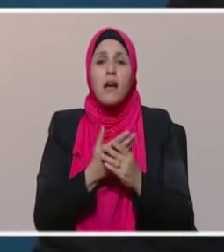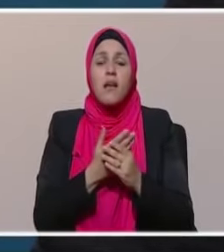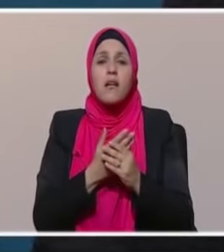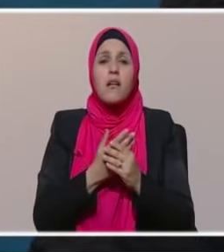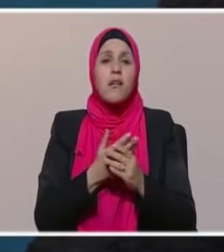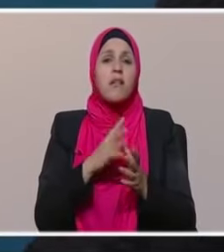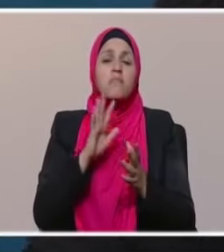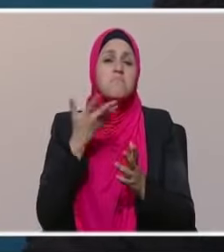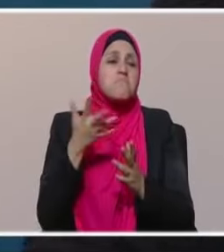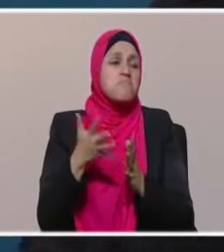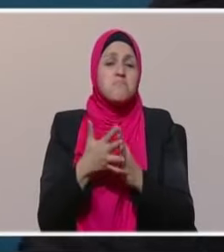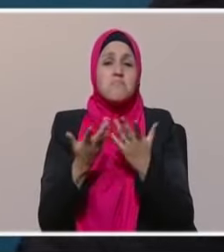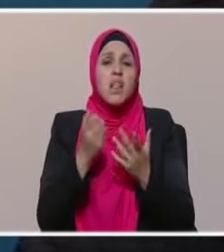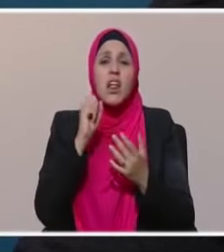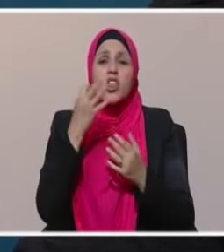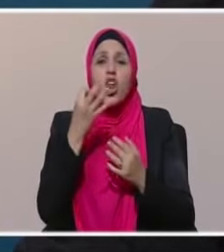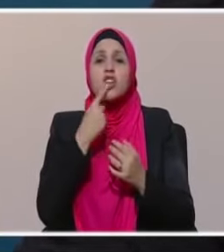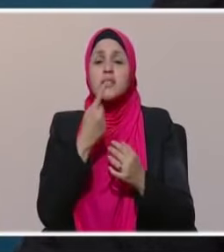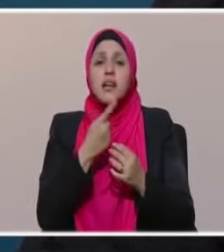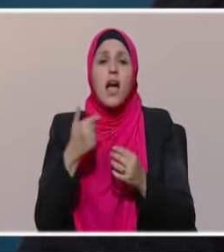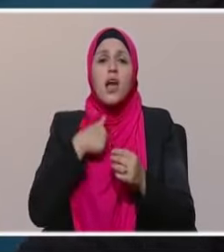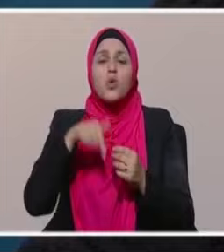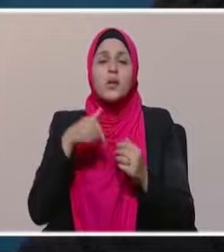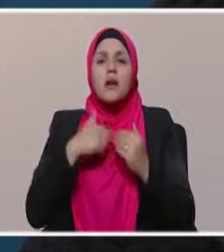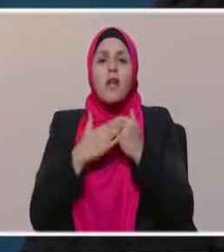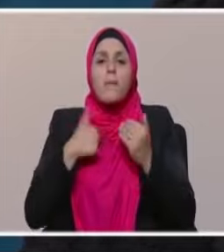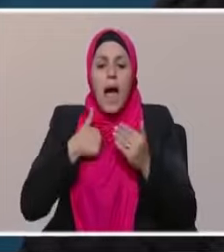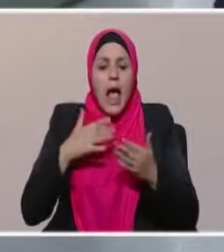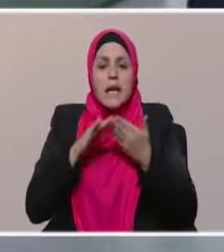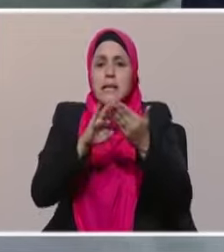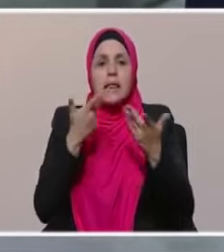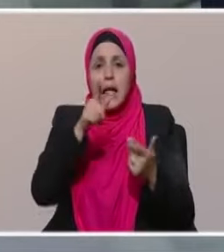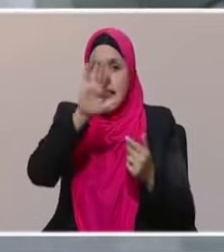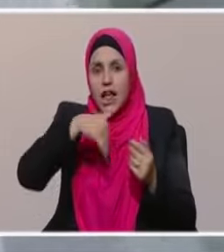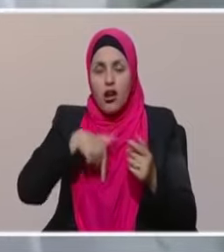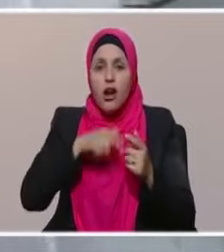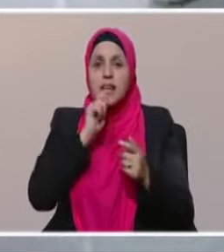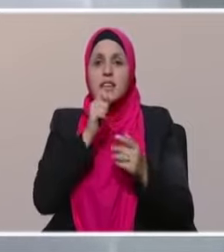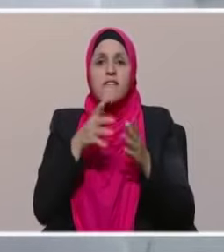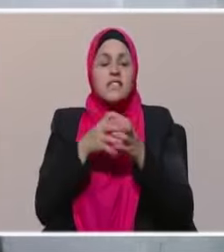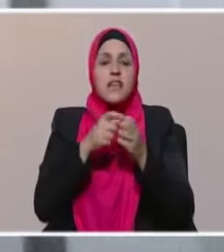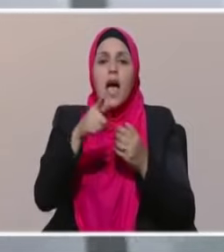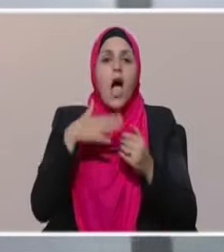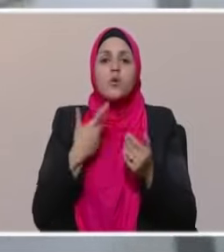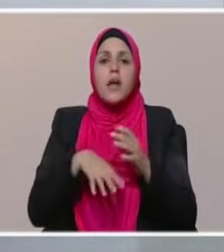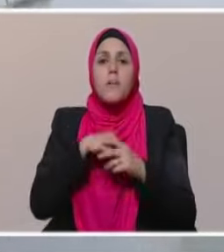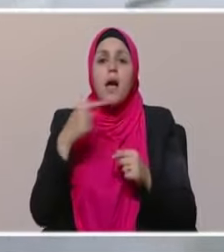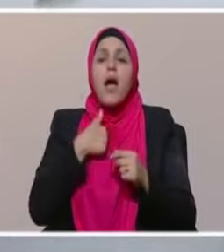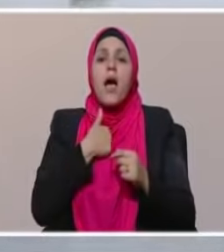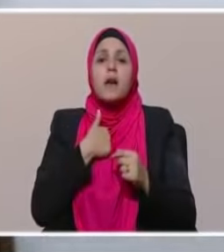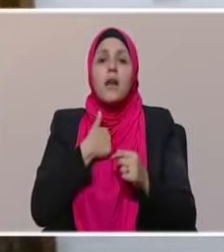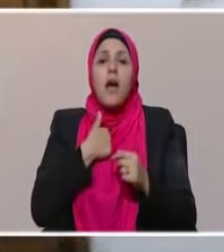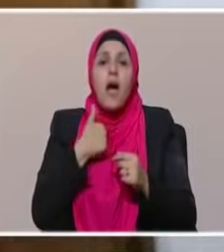هو كان من 13 بعد. انا مطلوب مني اساعدك في النهارده، يعني انت جاي تسجل معايا النهارده في ايه؟ يعني انا مطلوب مني اعمل ايه؟